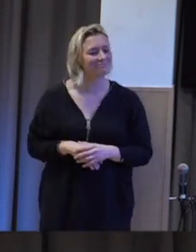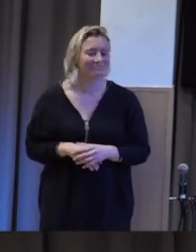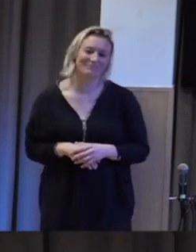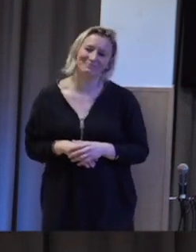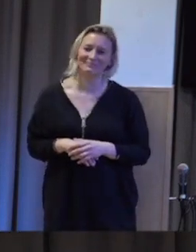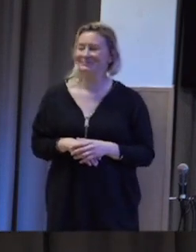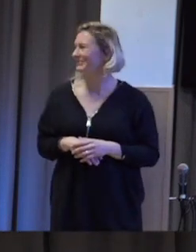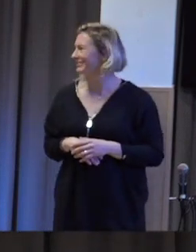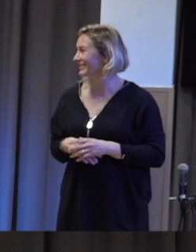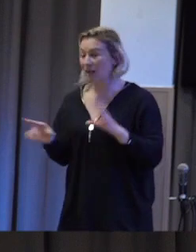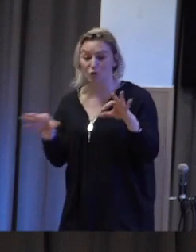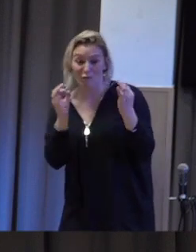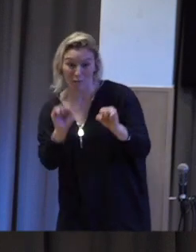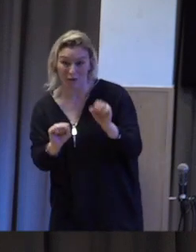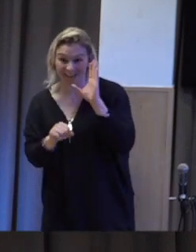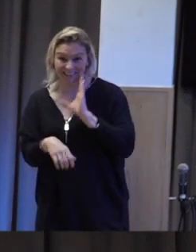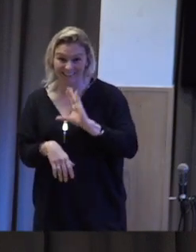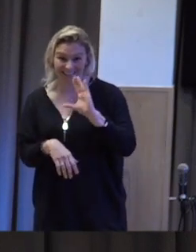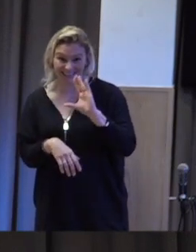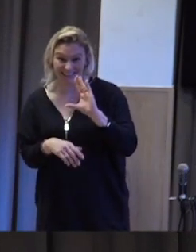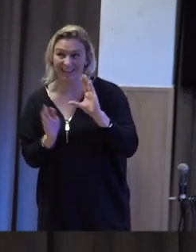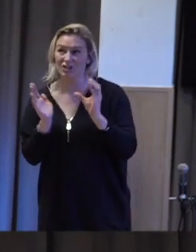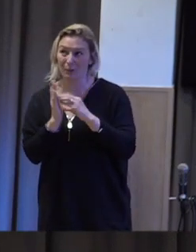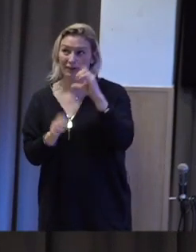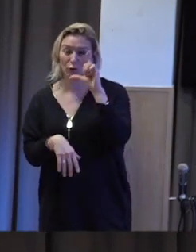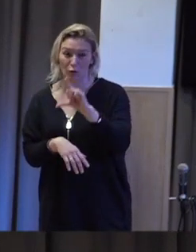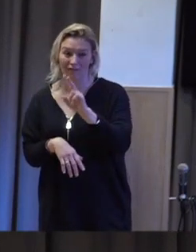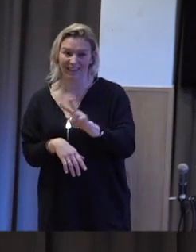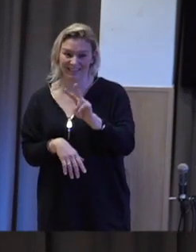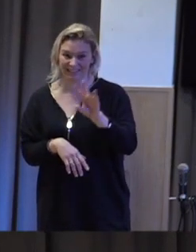Est-ce que vous pouvez me trouver ça, le 2, 5, s'il vous plaît?